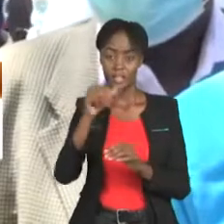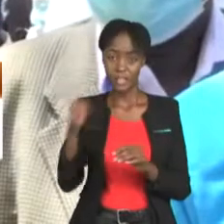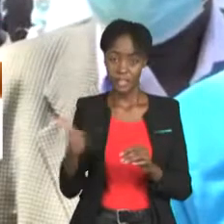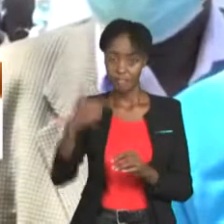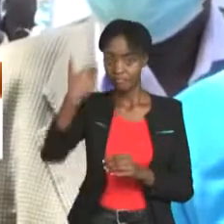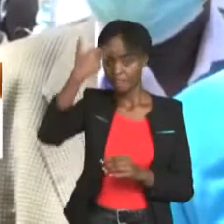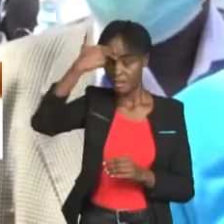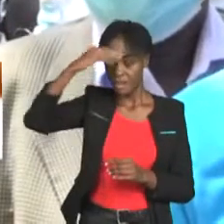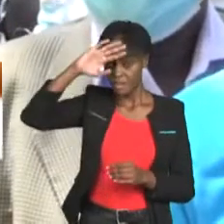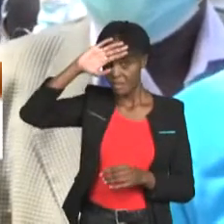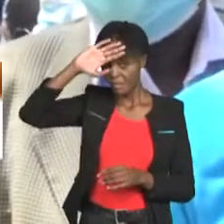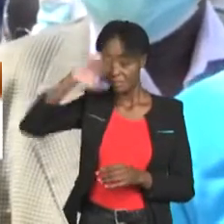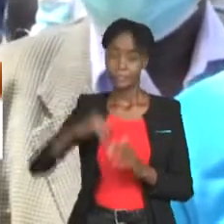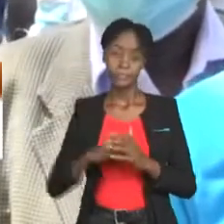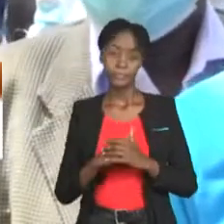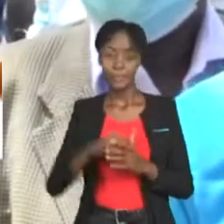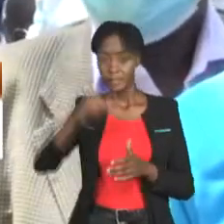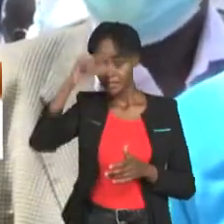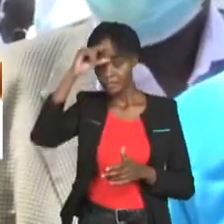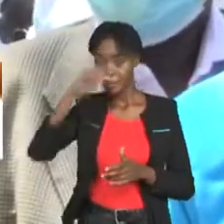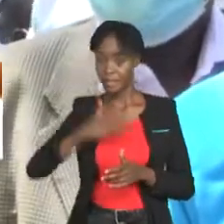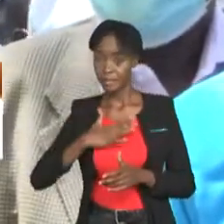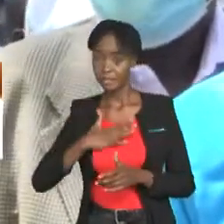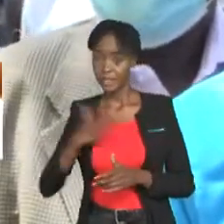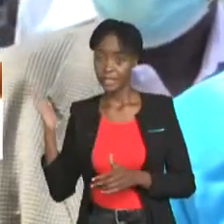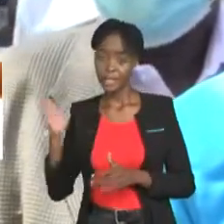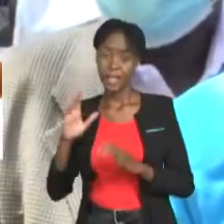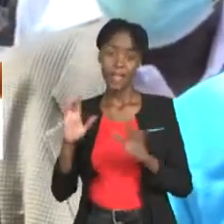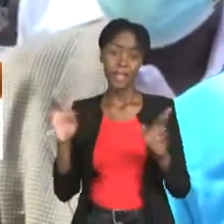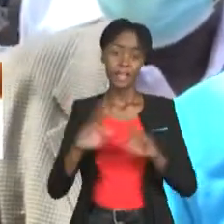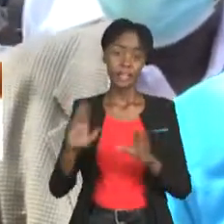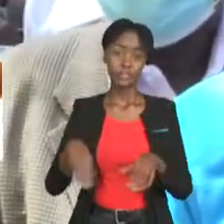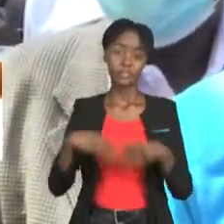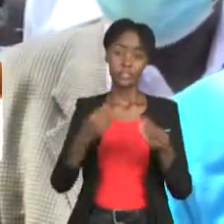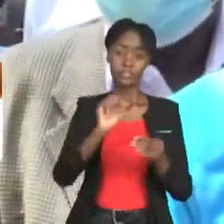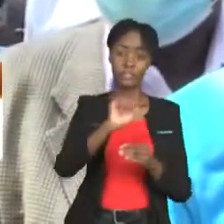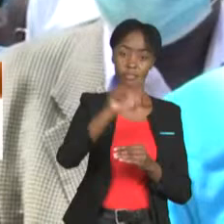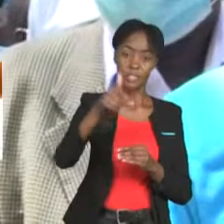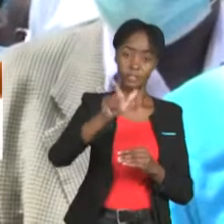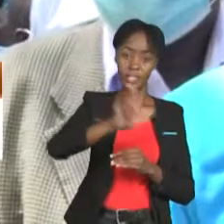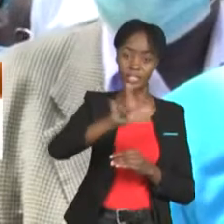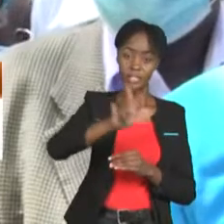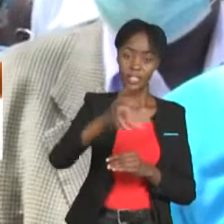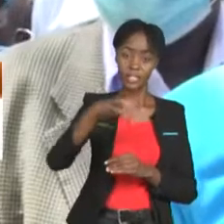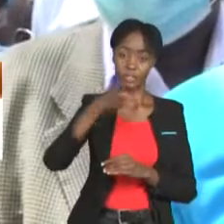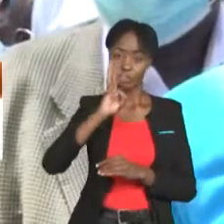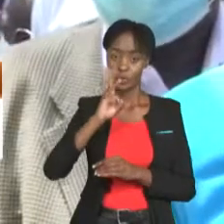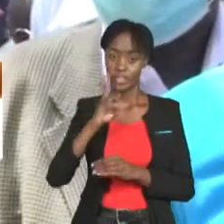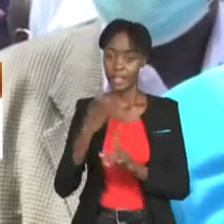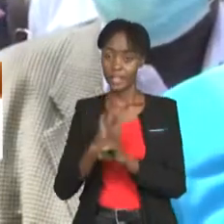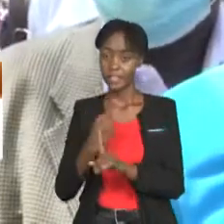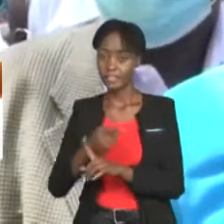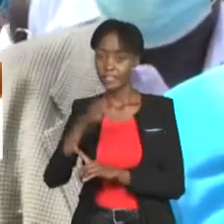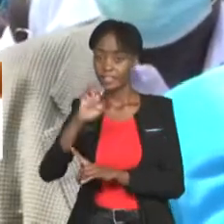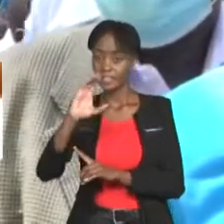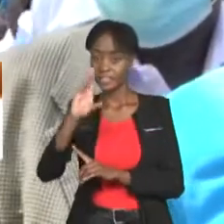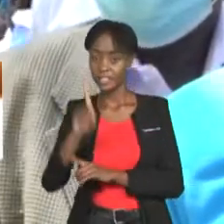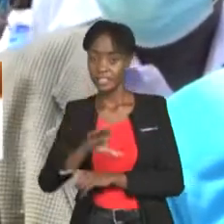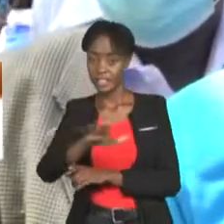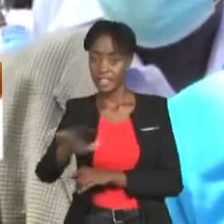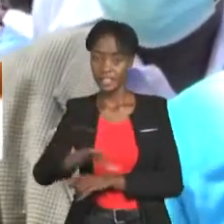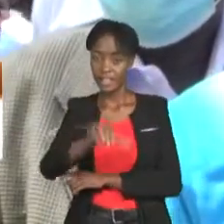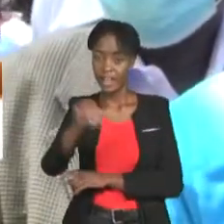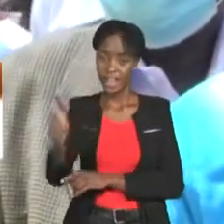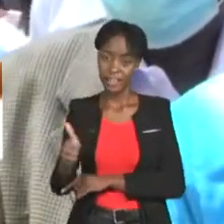government is now installing water tanks of 5,000 liters each in 30 standalone ECD centers and 4